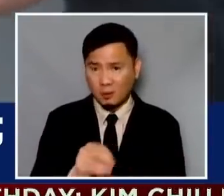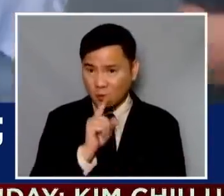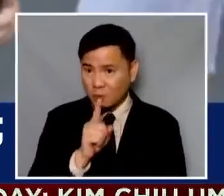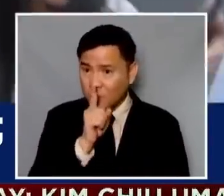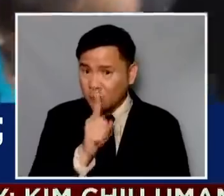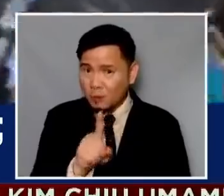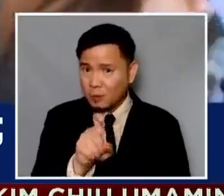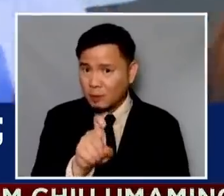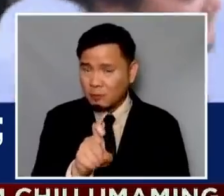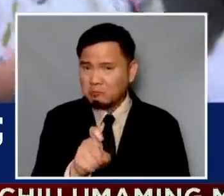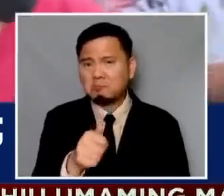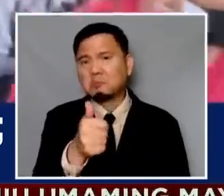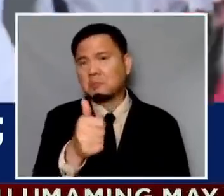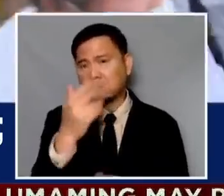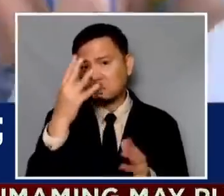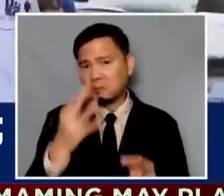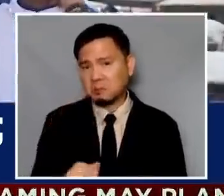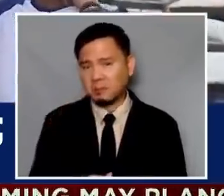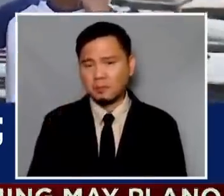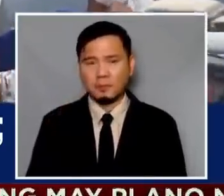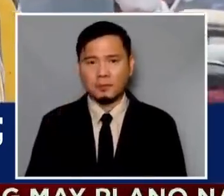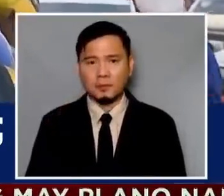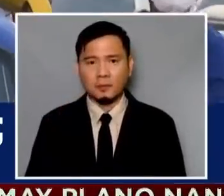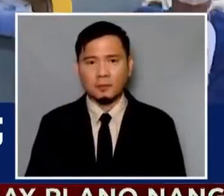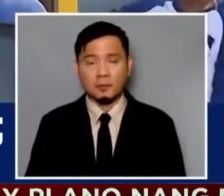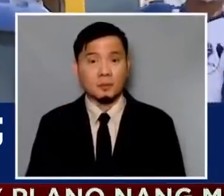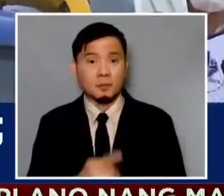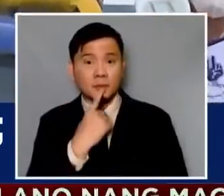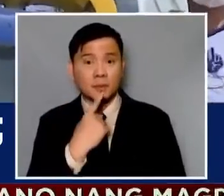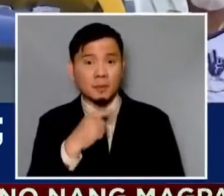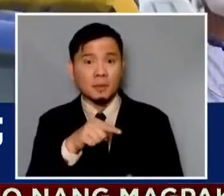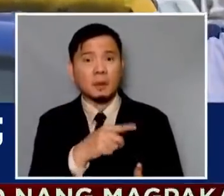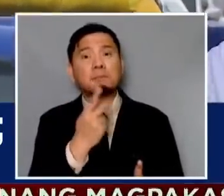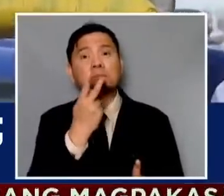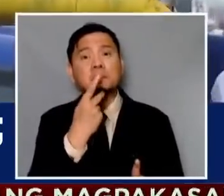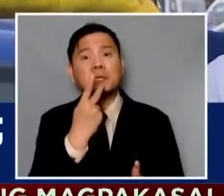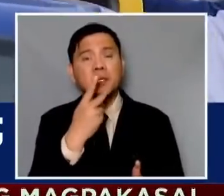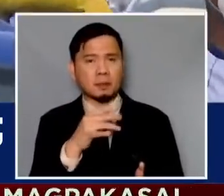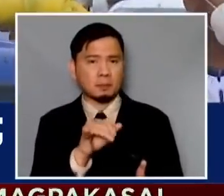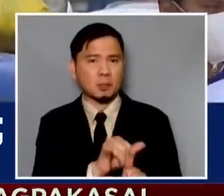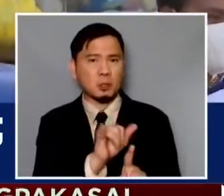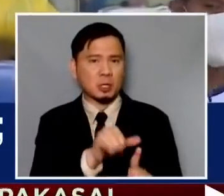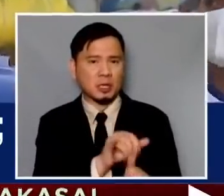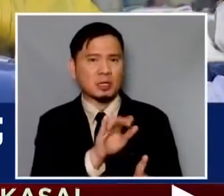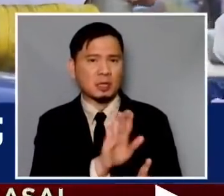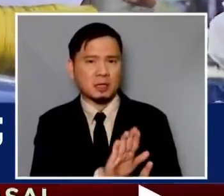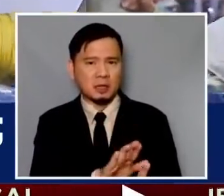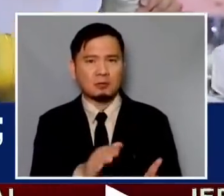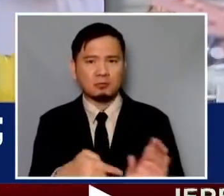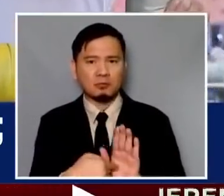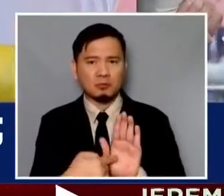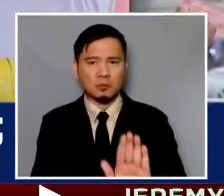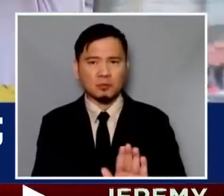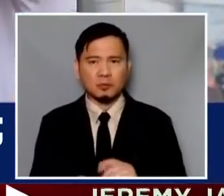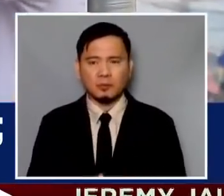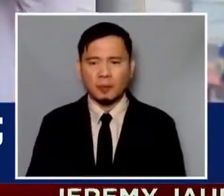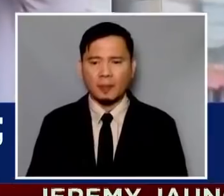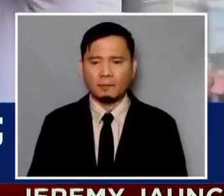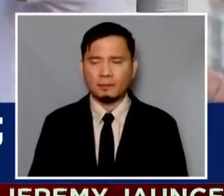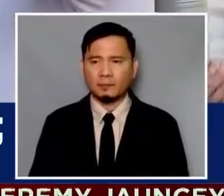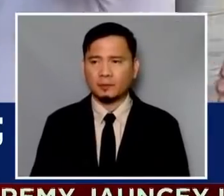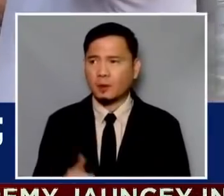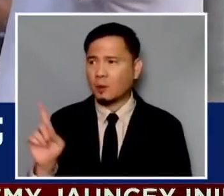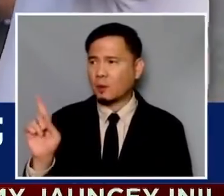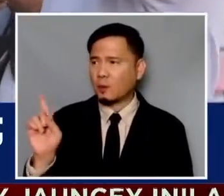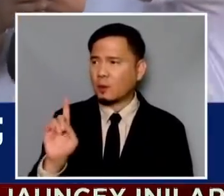interview, Pink bullies pa din ang gustong talakayin ni Mayor Isko. "Anong magiging ano nyo ngayon,